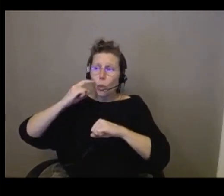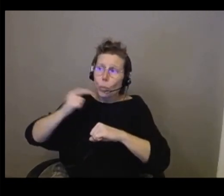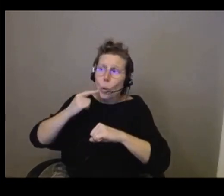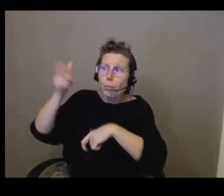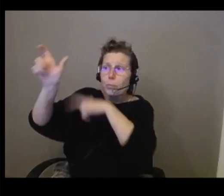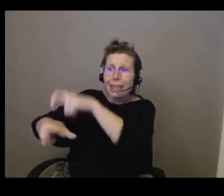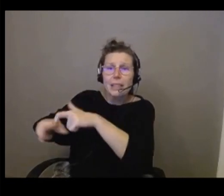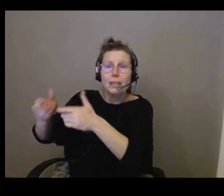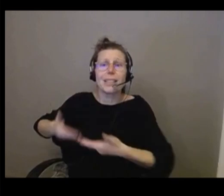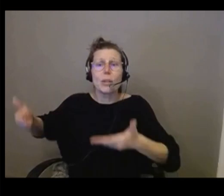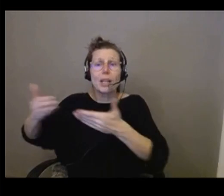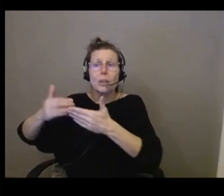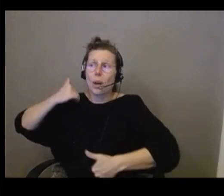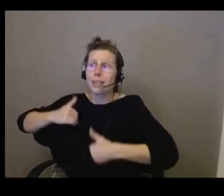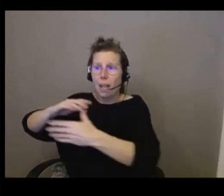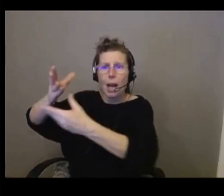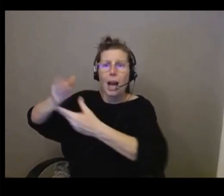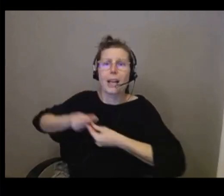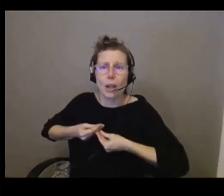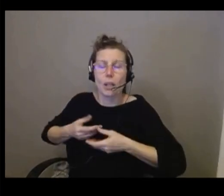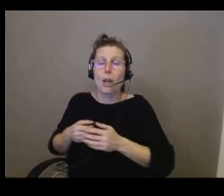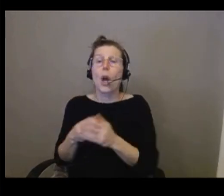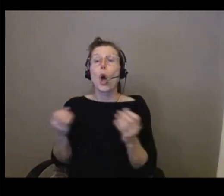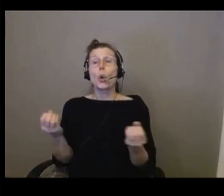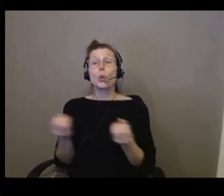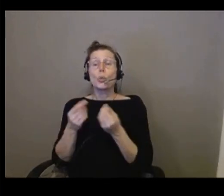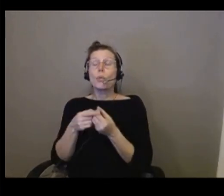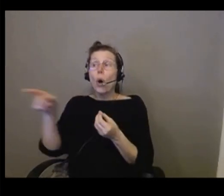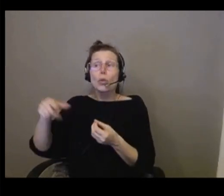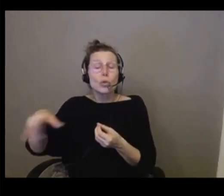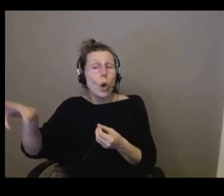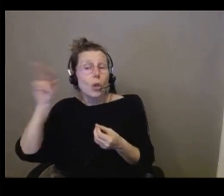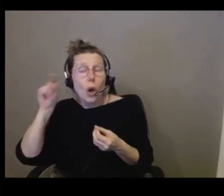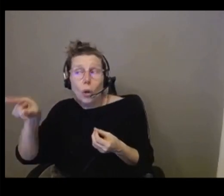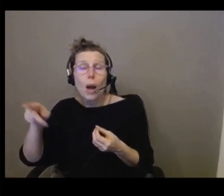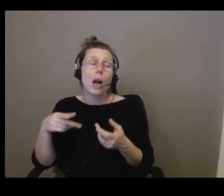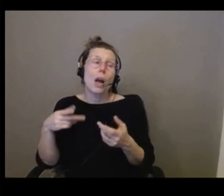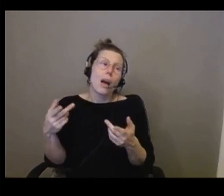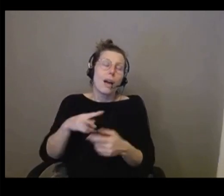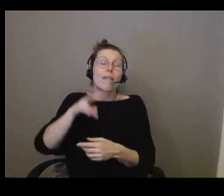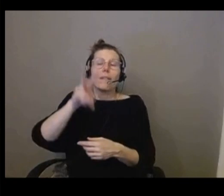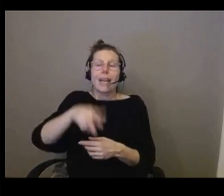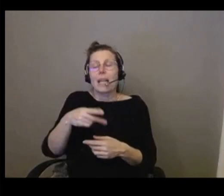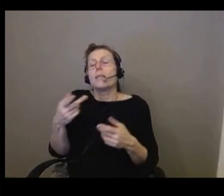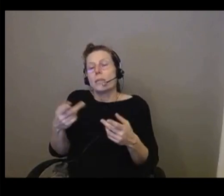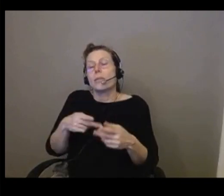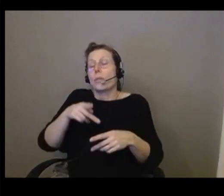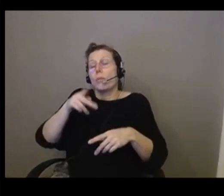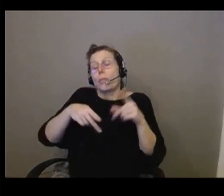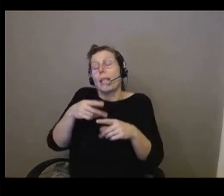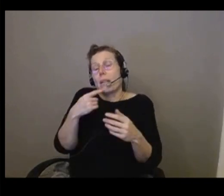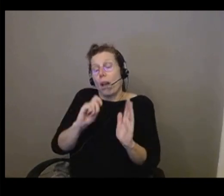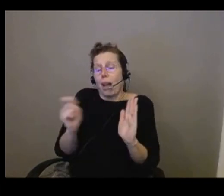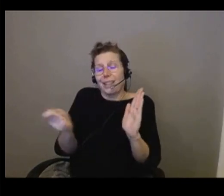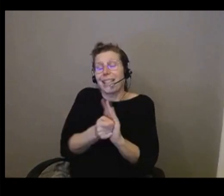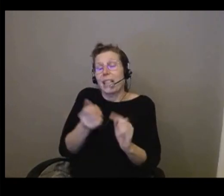beaucoup des utilisateurs dire que voilà, peut-être ce qui a été fait en France à un moment, c'est déployé aussi dans d'autres pays, donc ils savent ce qu'ils vont